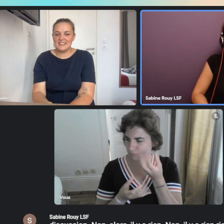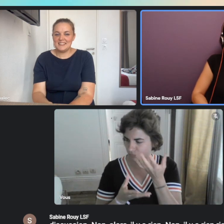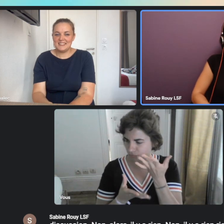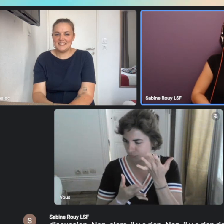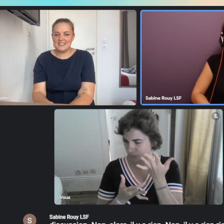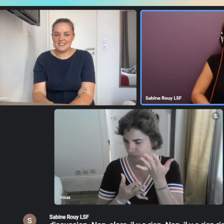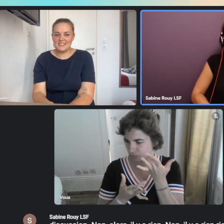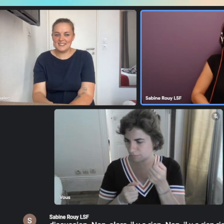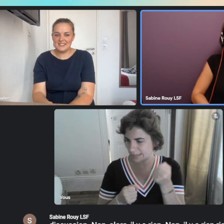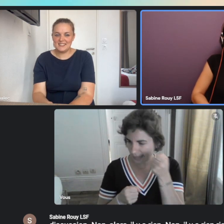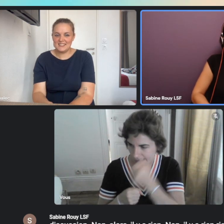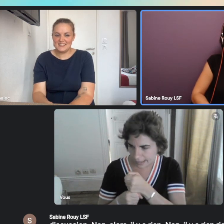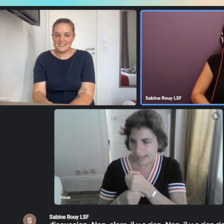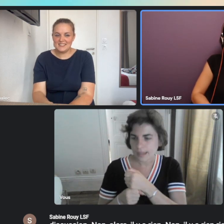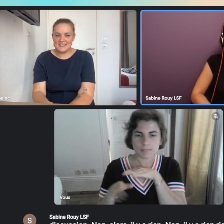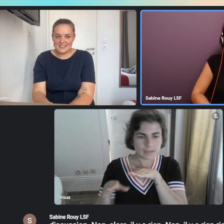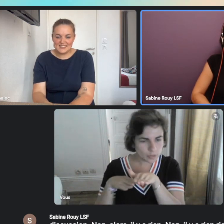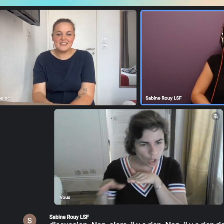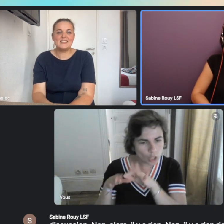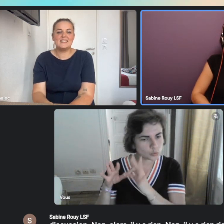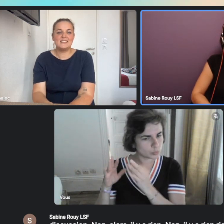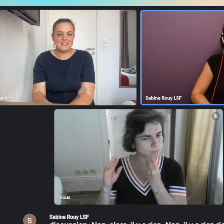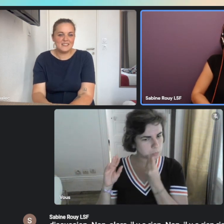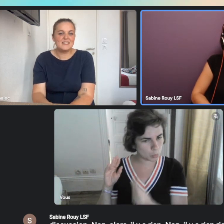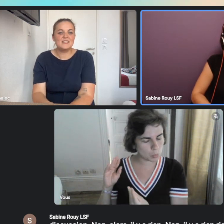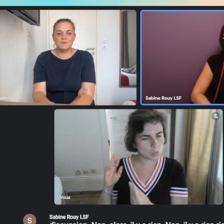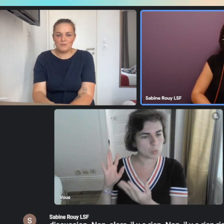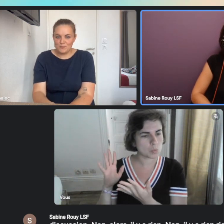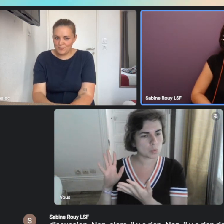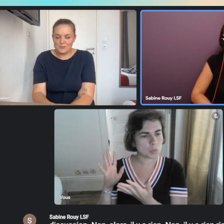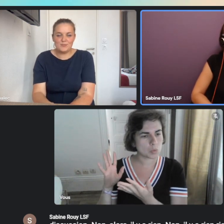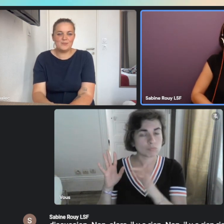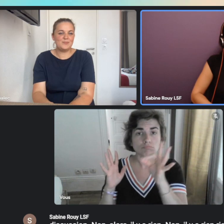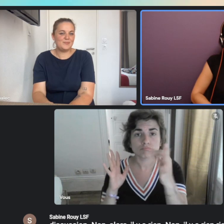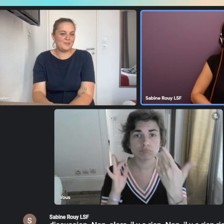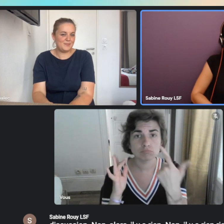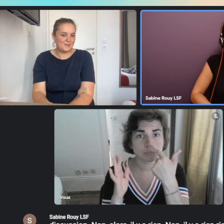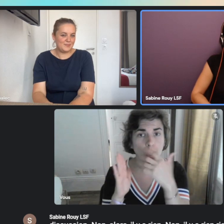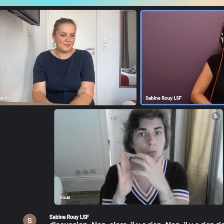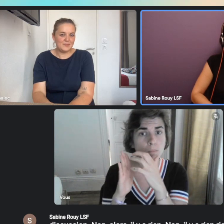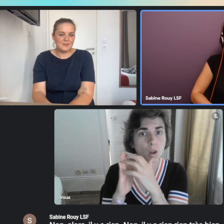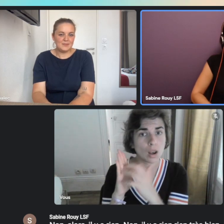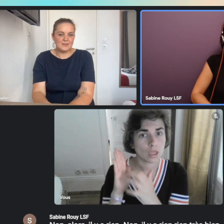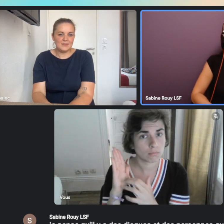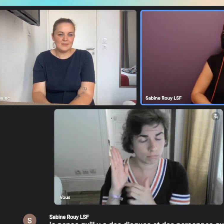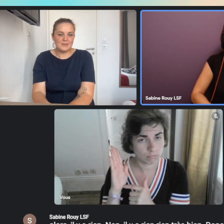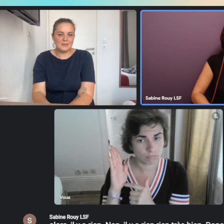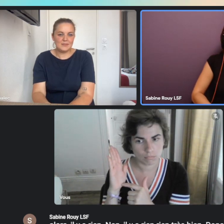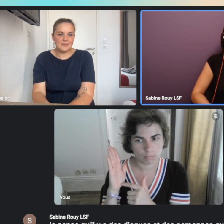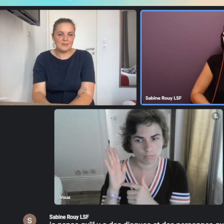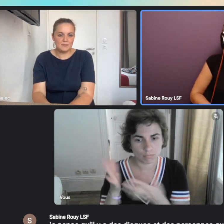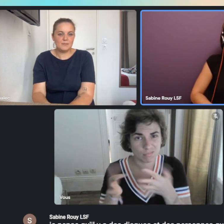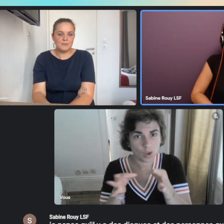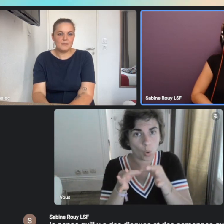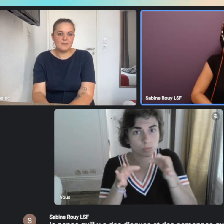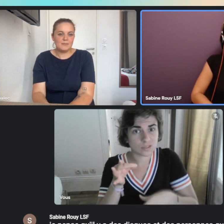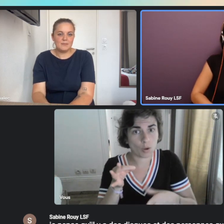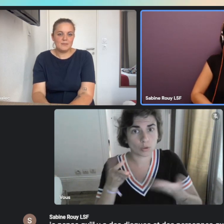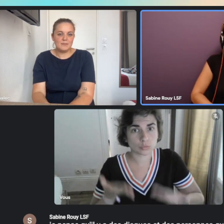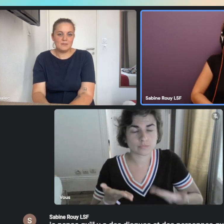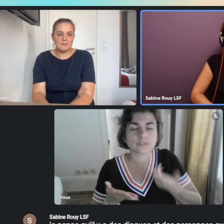Hem, mince, donc la méthode pour le créer, oui d'accord, OK. Ah oui, bah, si justement